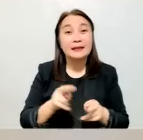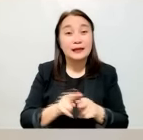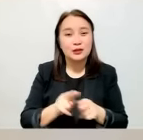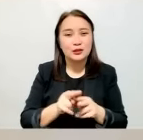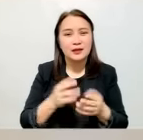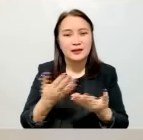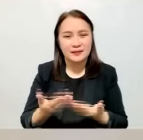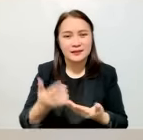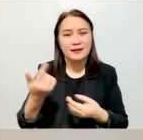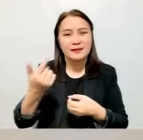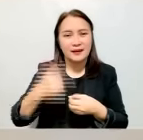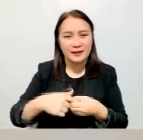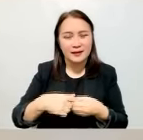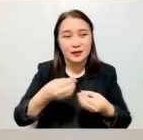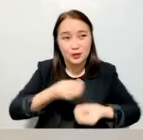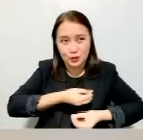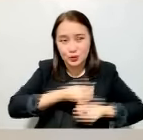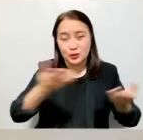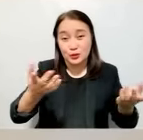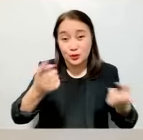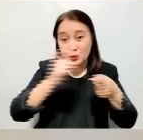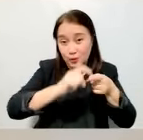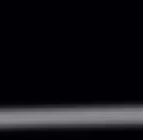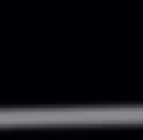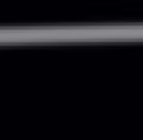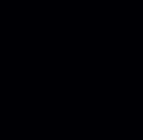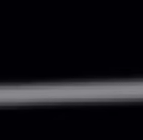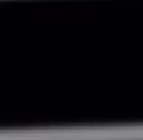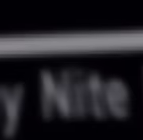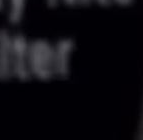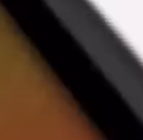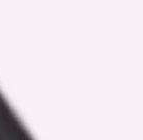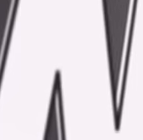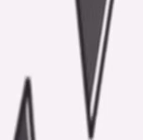na kuryente sa abot-kayang presyo.